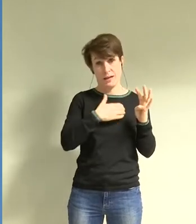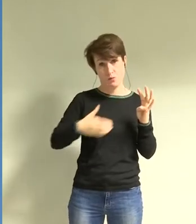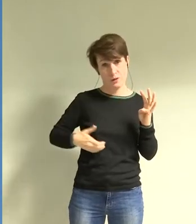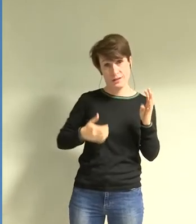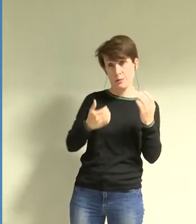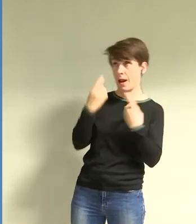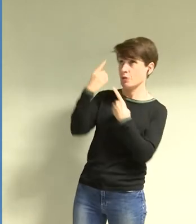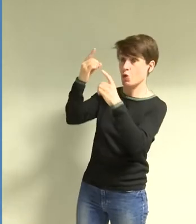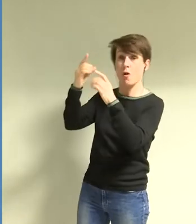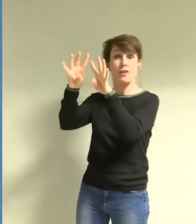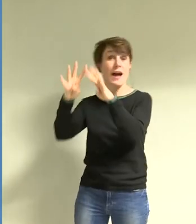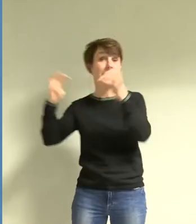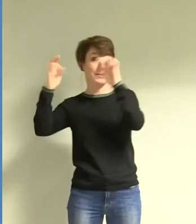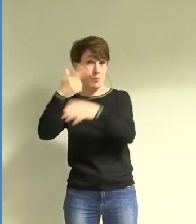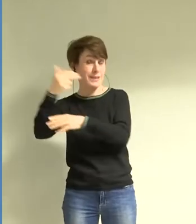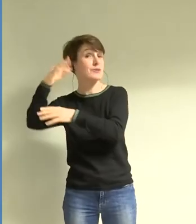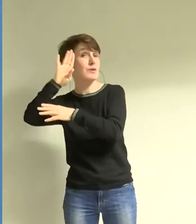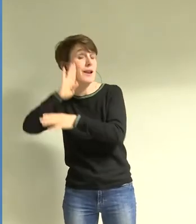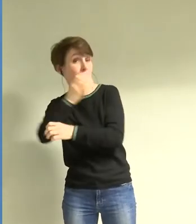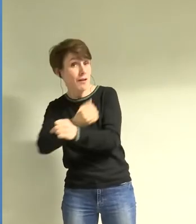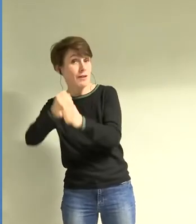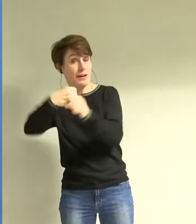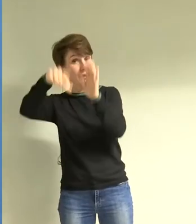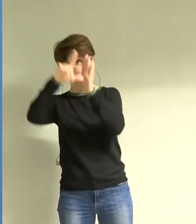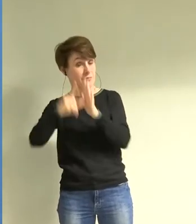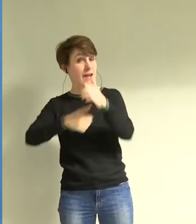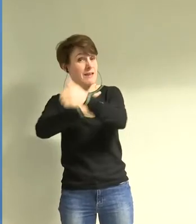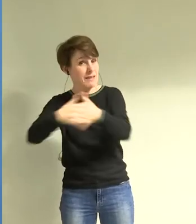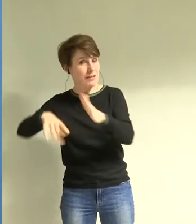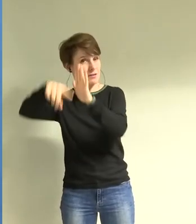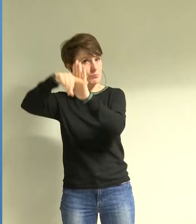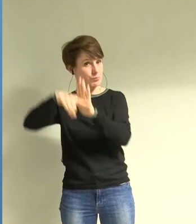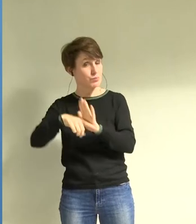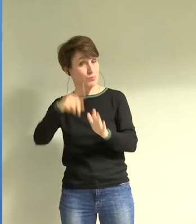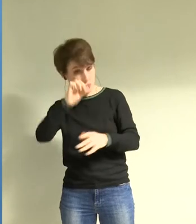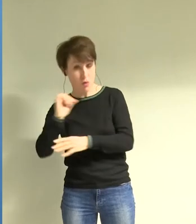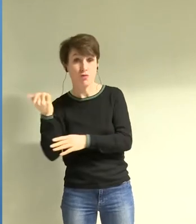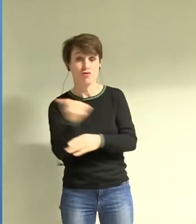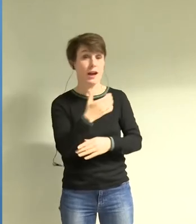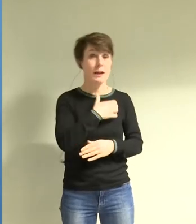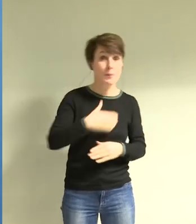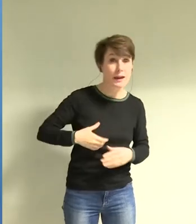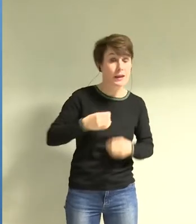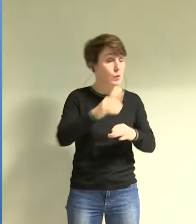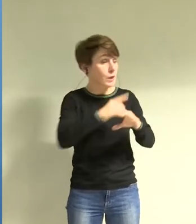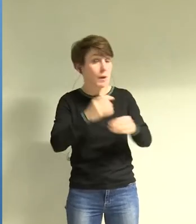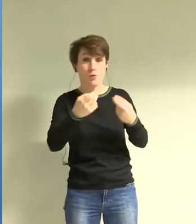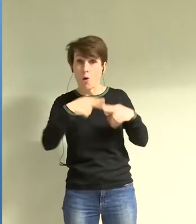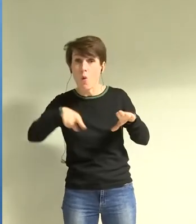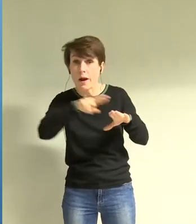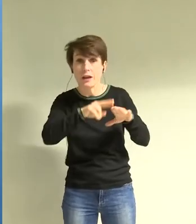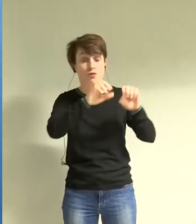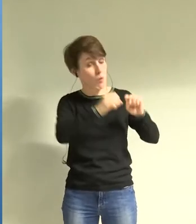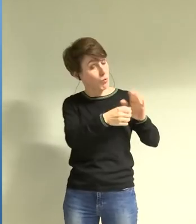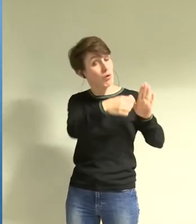nationale de poser un cadre qui permet à chaque collectivité territoriale de définir et de faire appliquer un règlement intérieur qui interdit